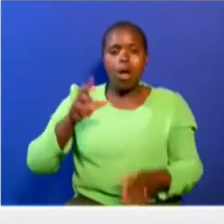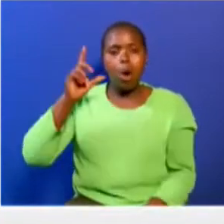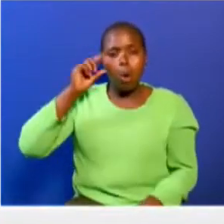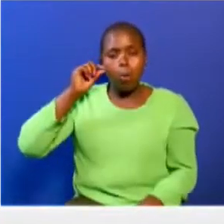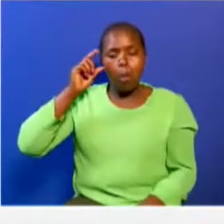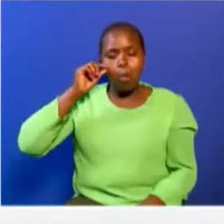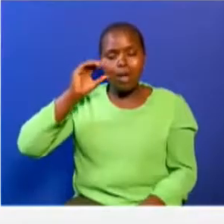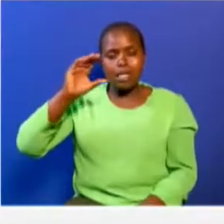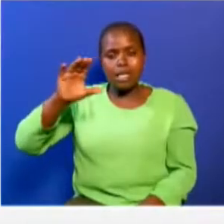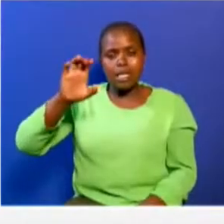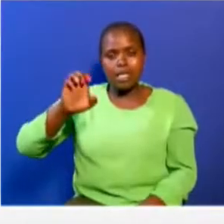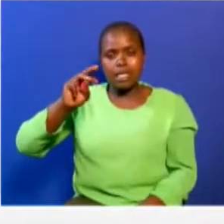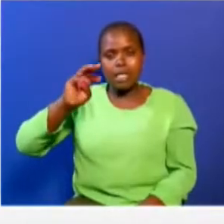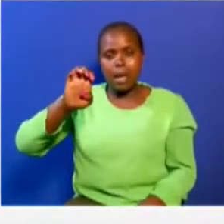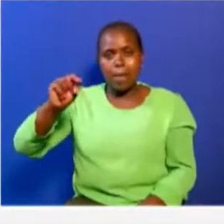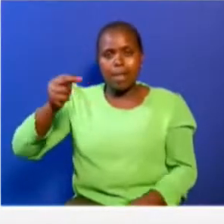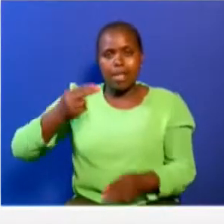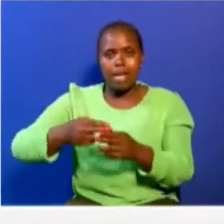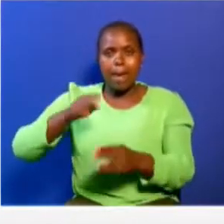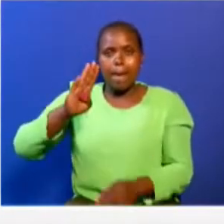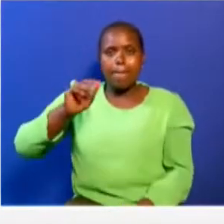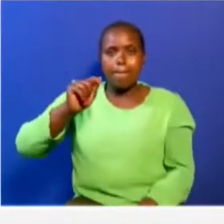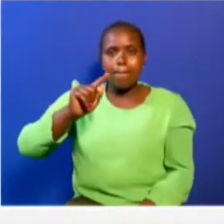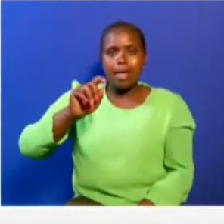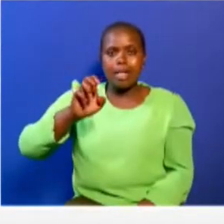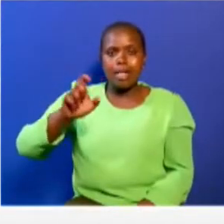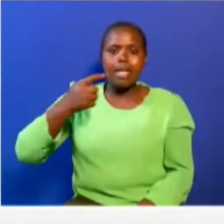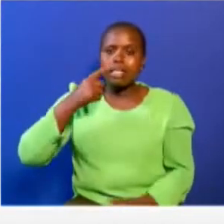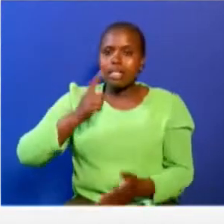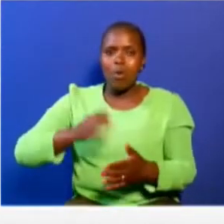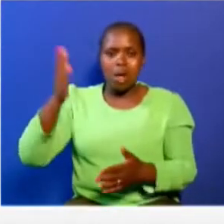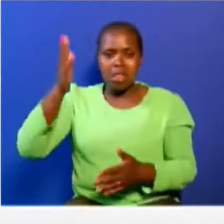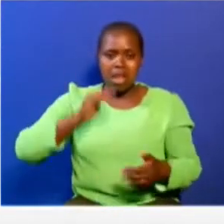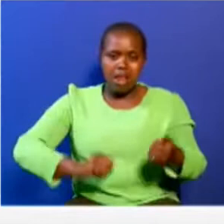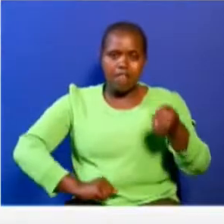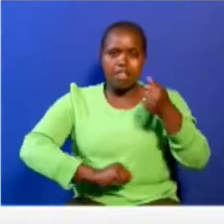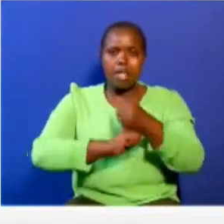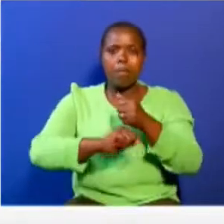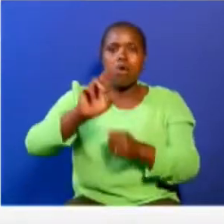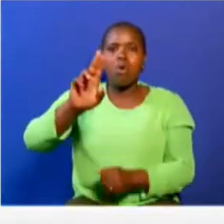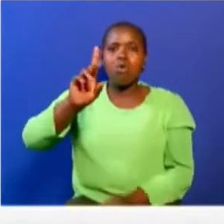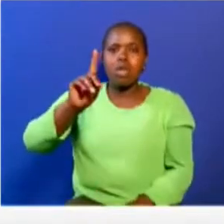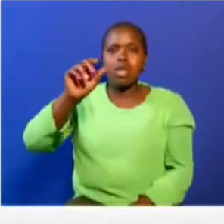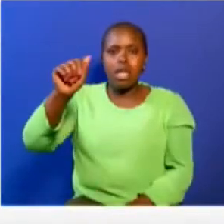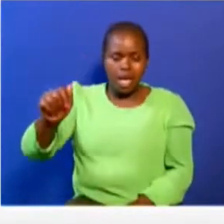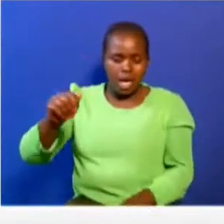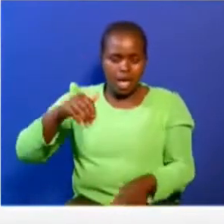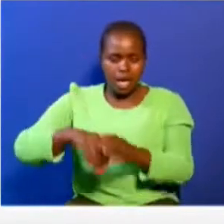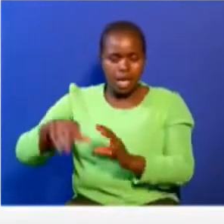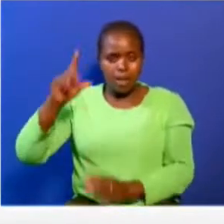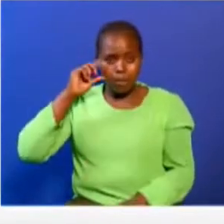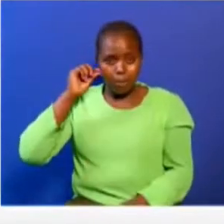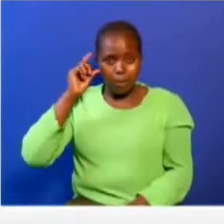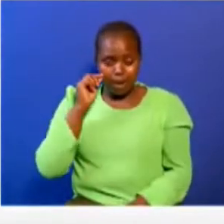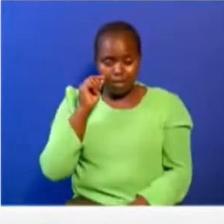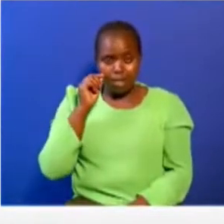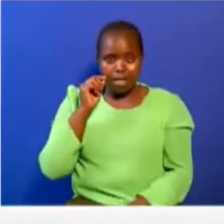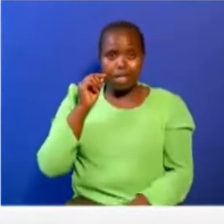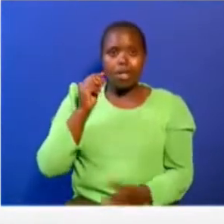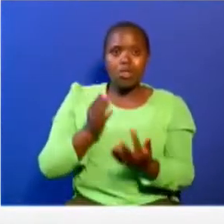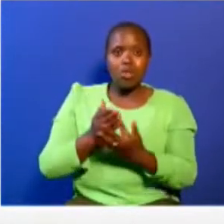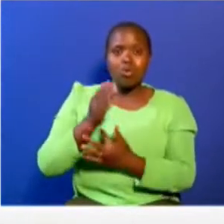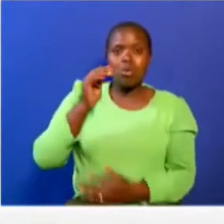Cement Hasu Patel amekana madai ya kufadhili kampeni za chama cha UDA eneo la Pwani kupitia mmoja wa kurugenzi